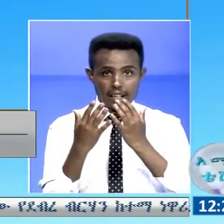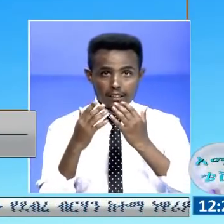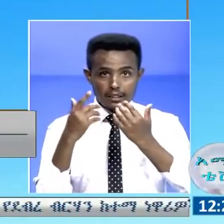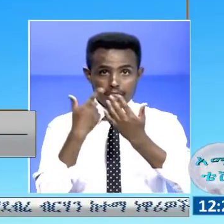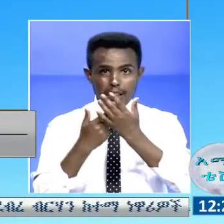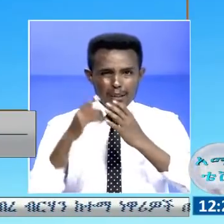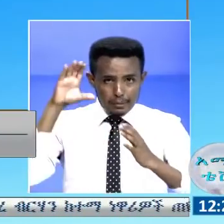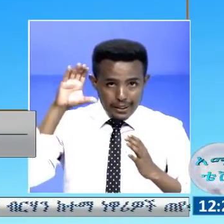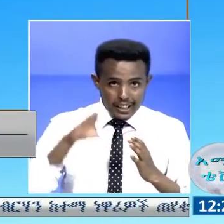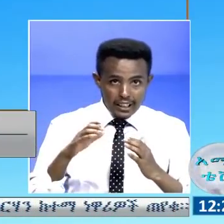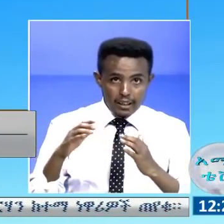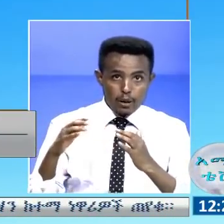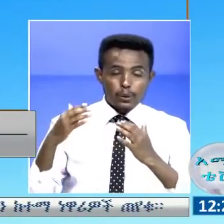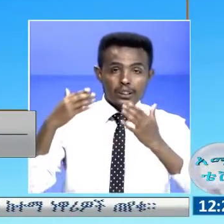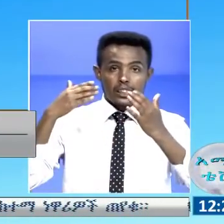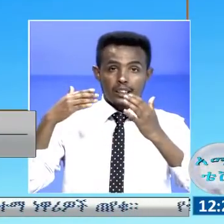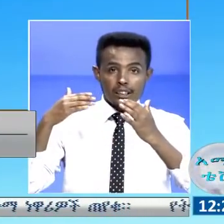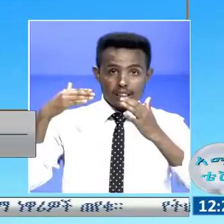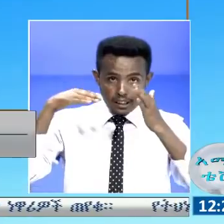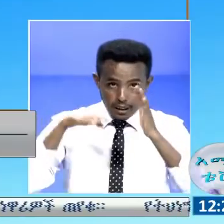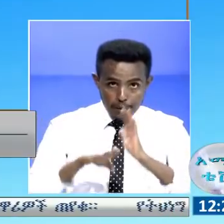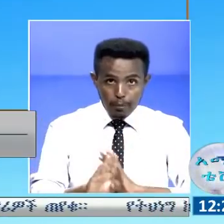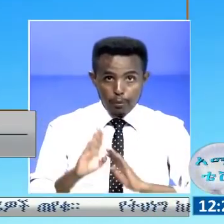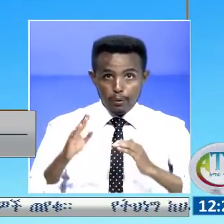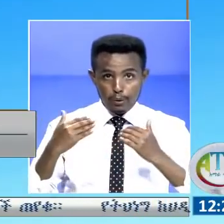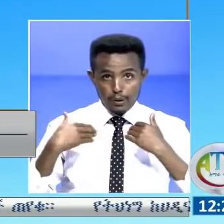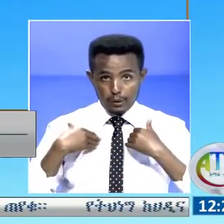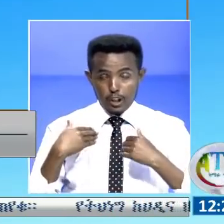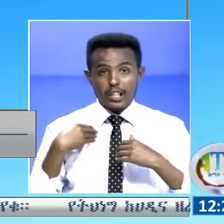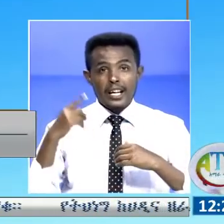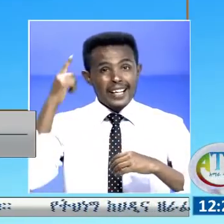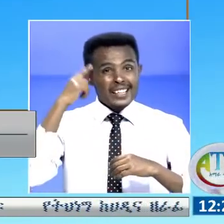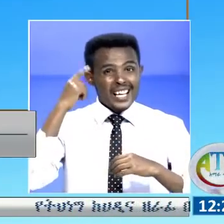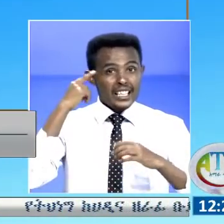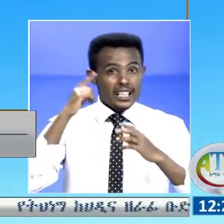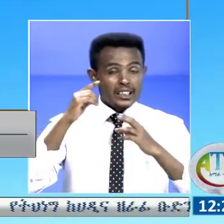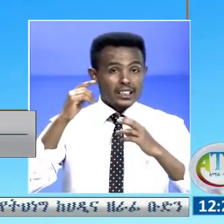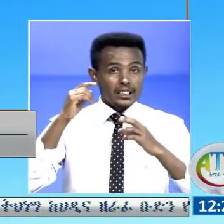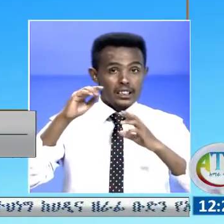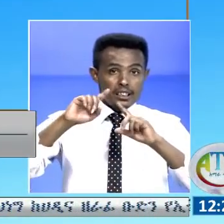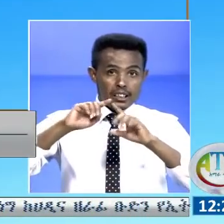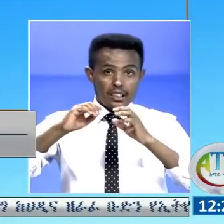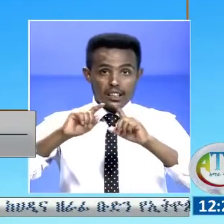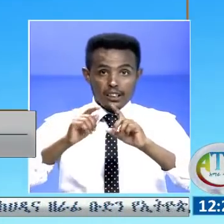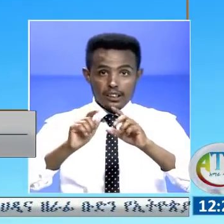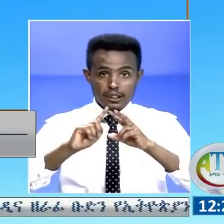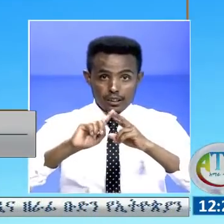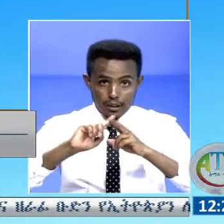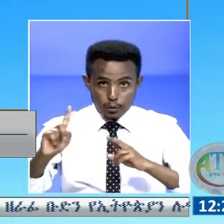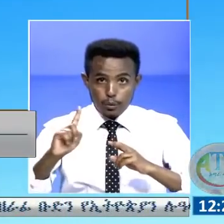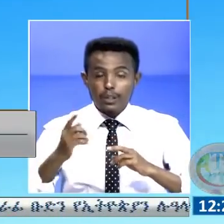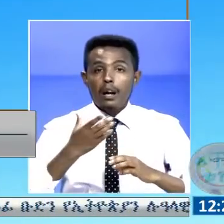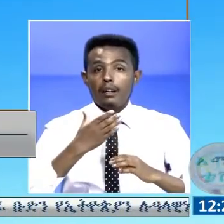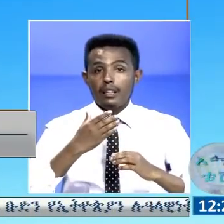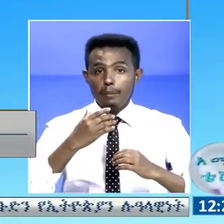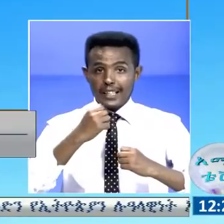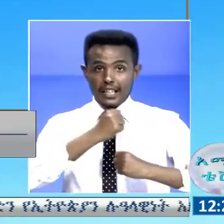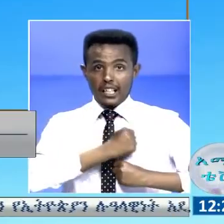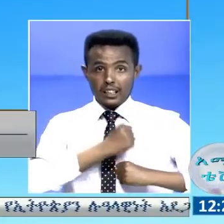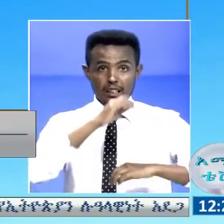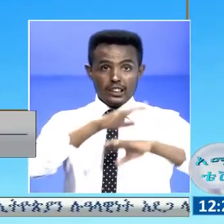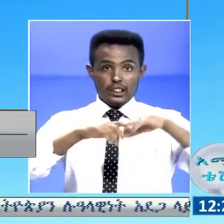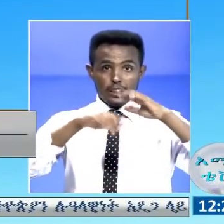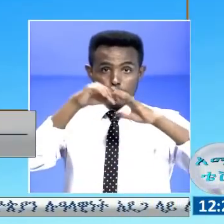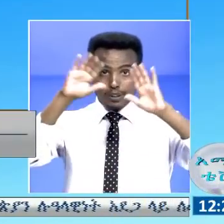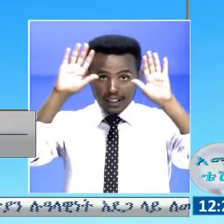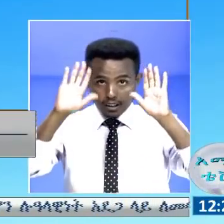በአጠቃላይ ተገደው የተቀላቀሉ በርካታ የልዩ ኃይል አባላት ዛሬም ከትህነግ እየሸሹ ለአማራ ክልል ልዩ ኃይል እንደዚሁም ለመከላከያ